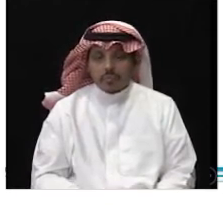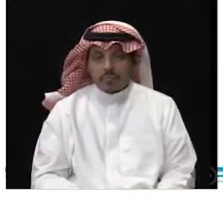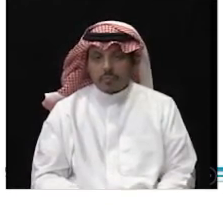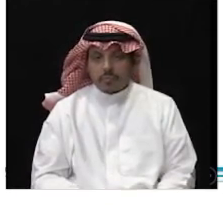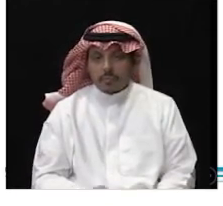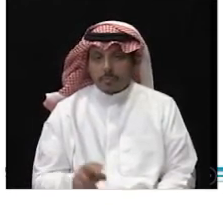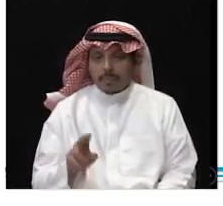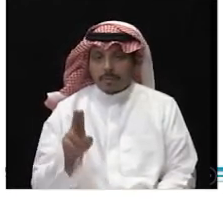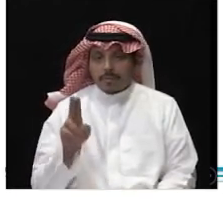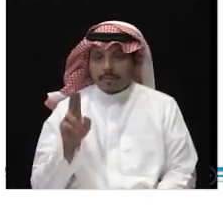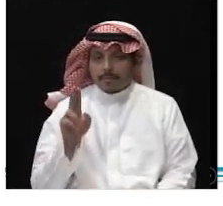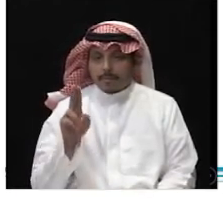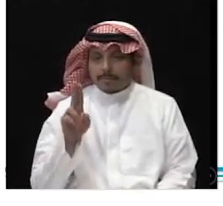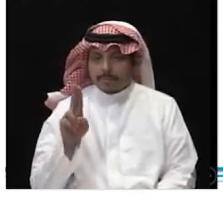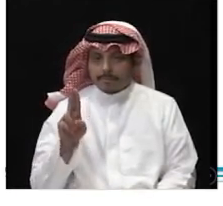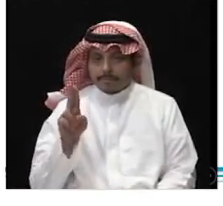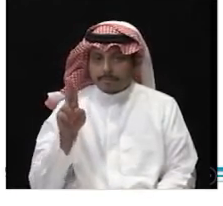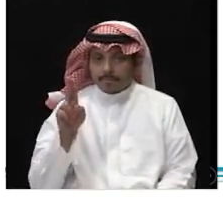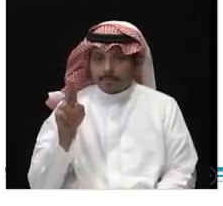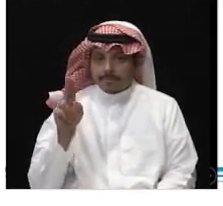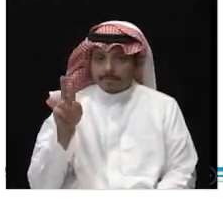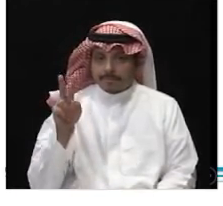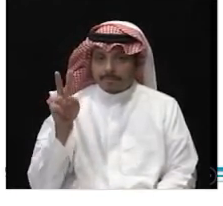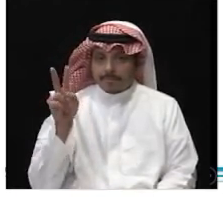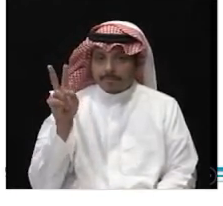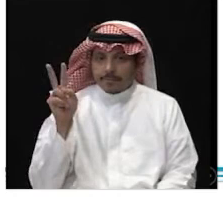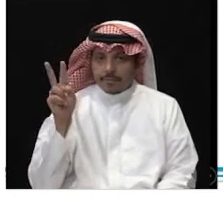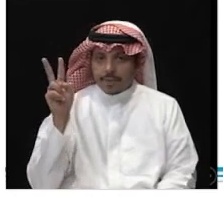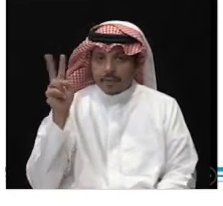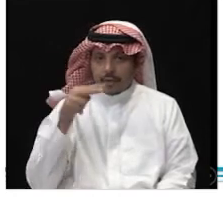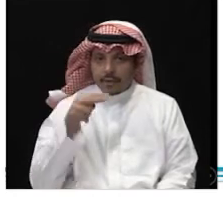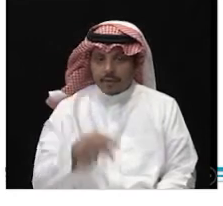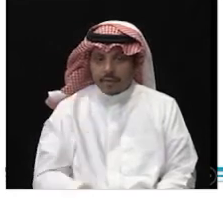التاء المربوطة إذا كان عليها تنوين، تن